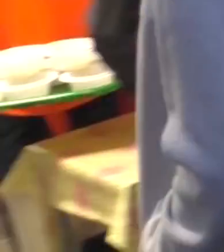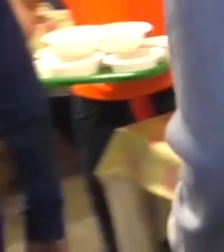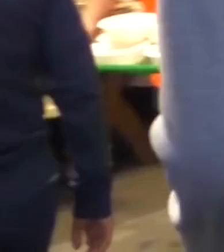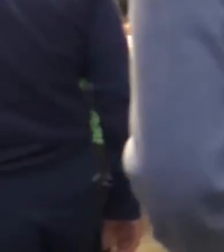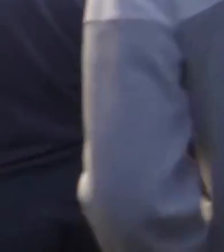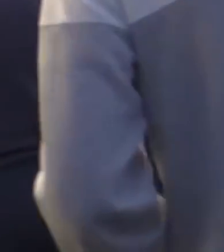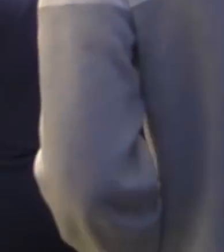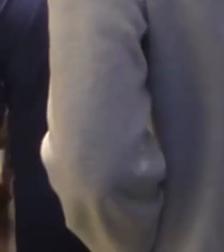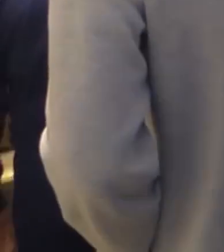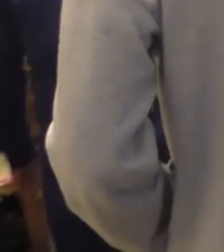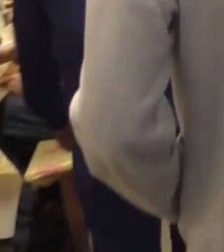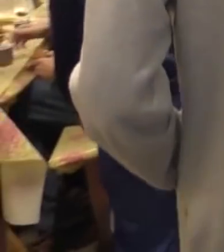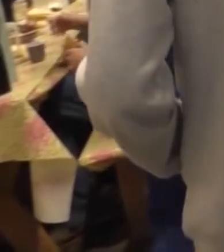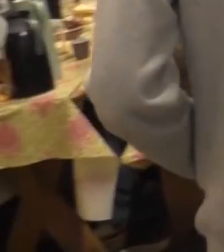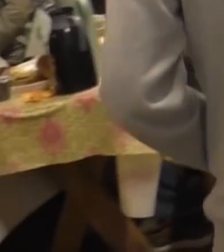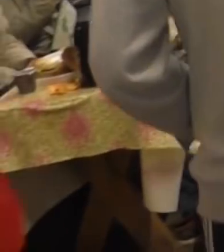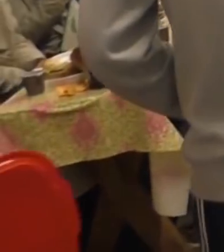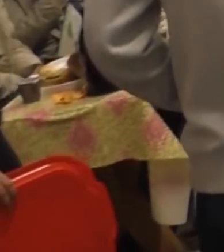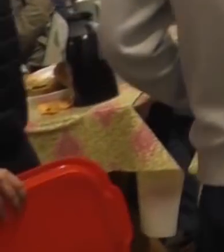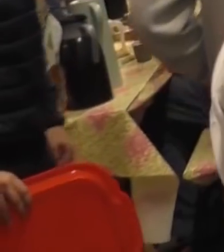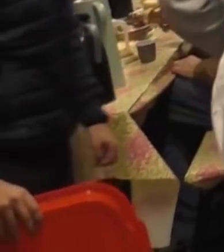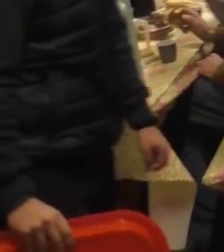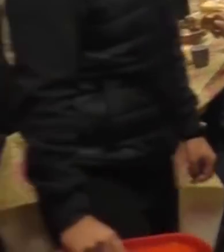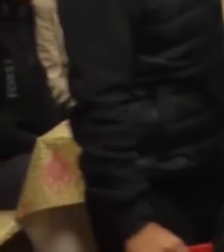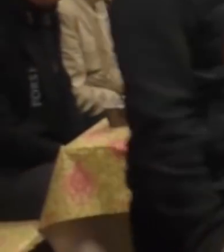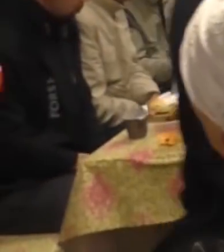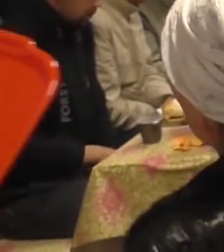والقلب سما نحو السماء